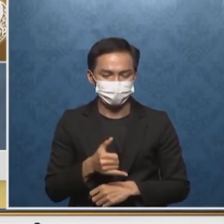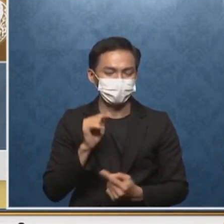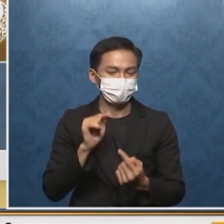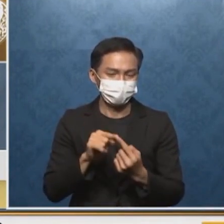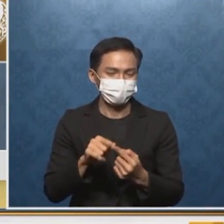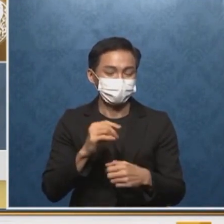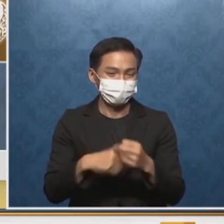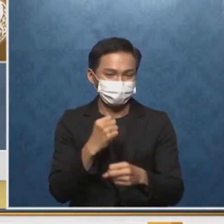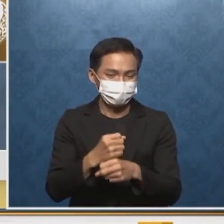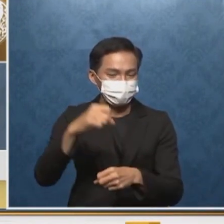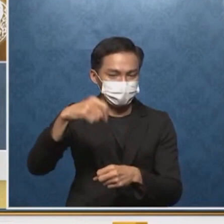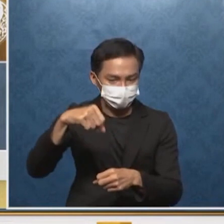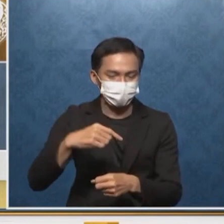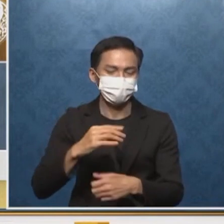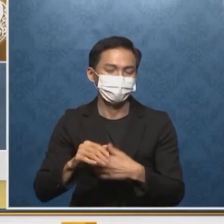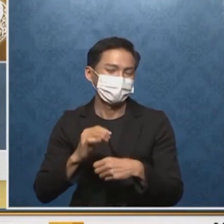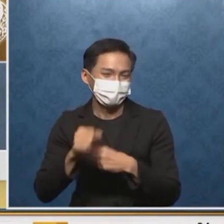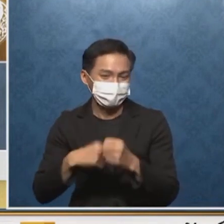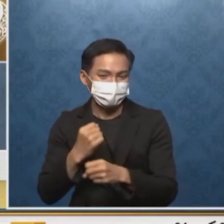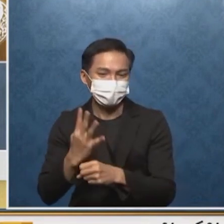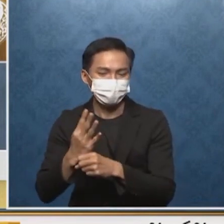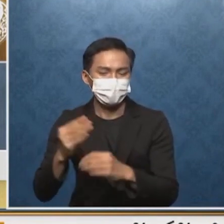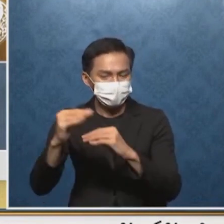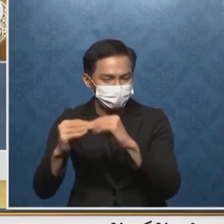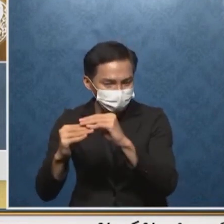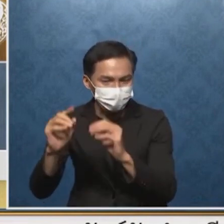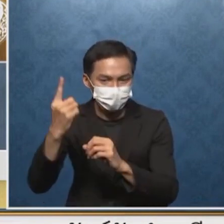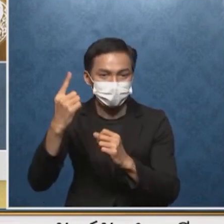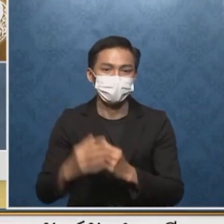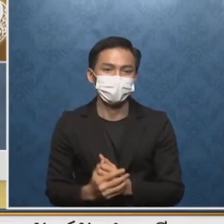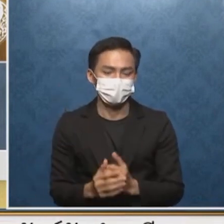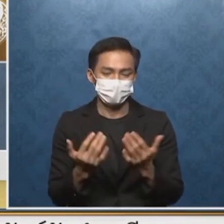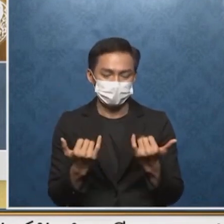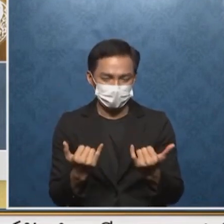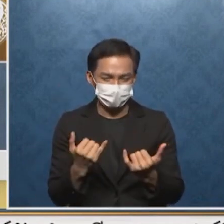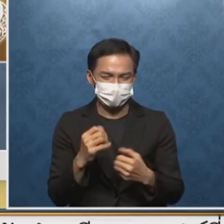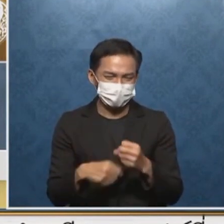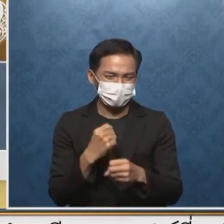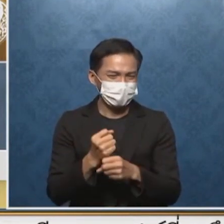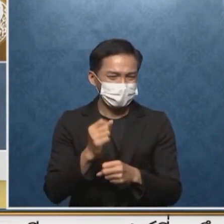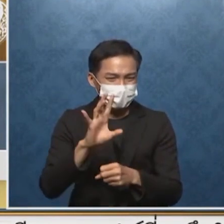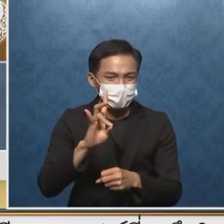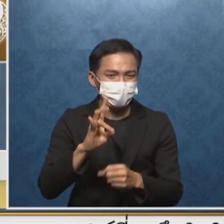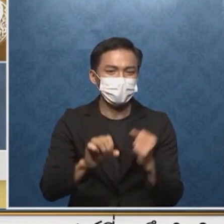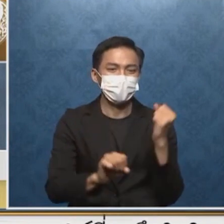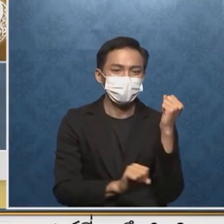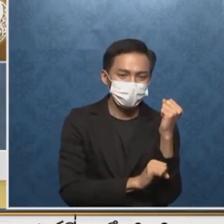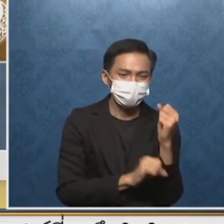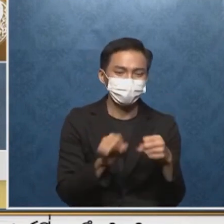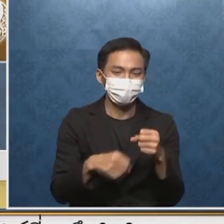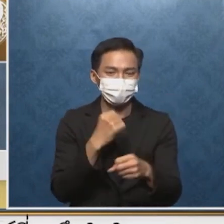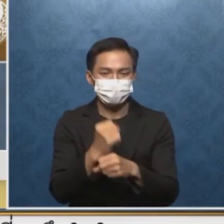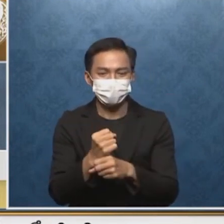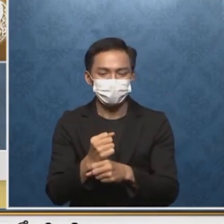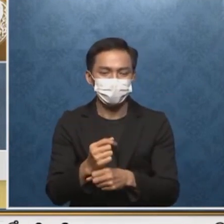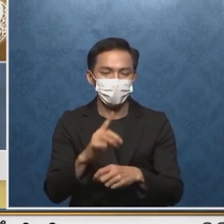างรัฐบาลชุดปัจจุบัน7ปีจน7ปีเจ๊ง7ปีที่ผ่านม